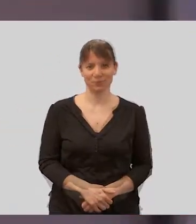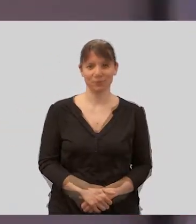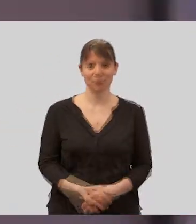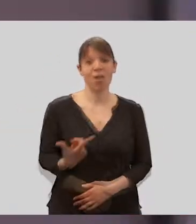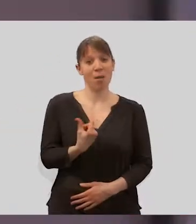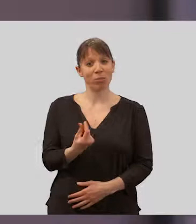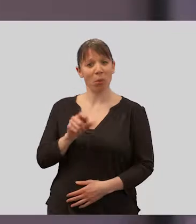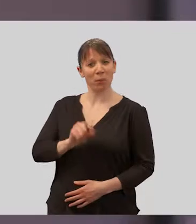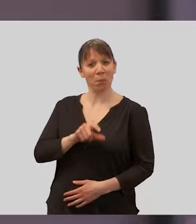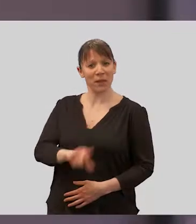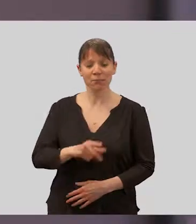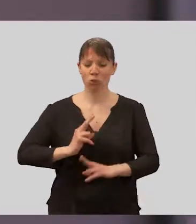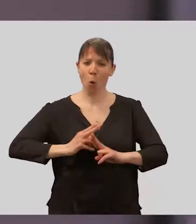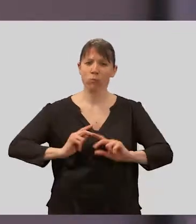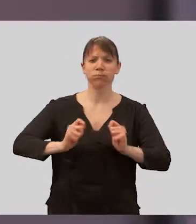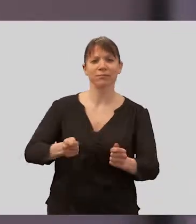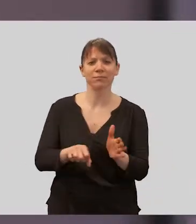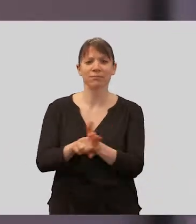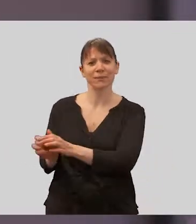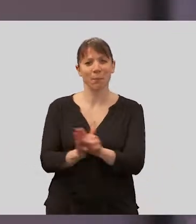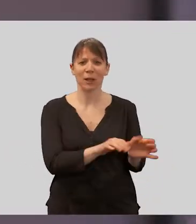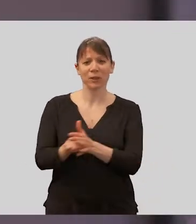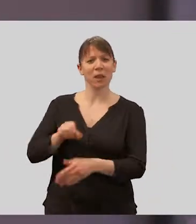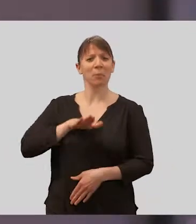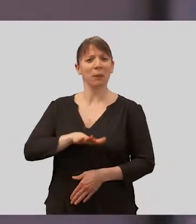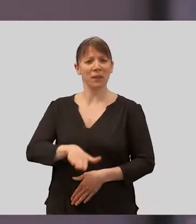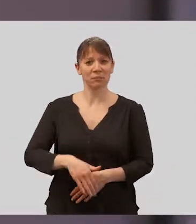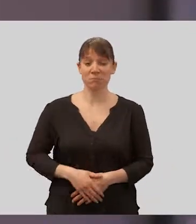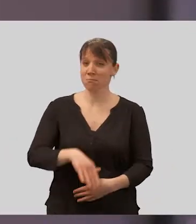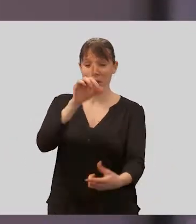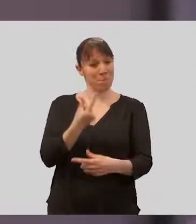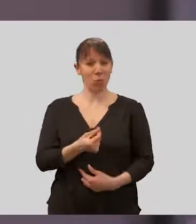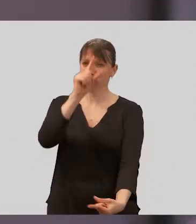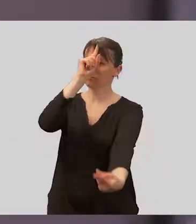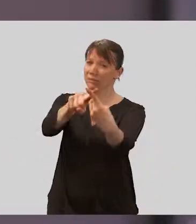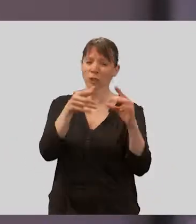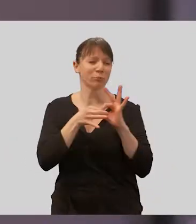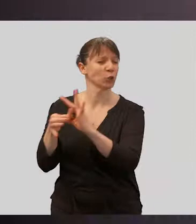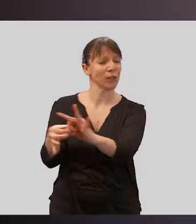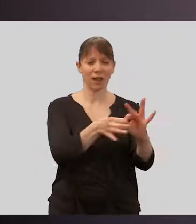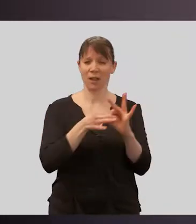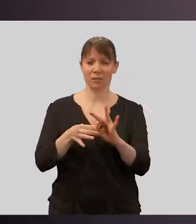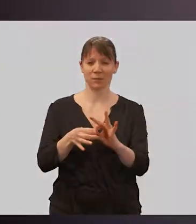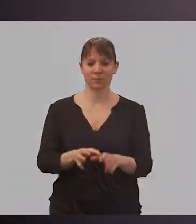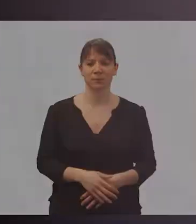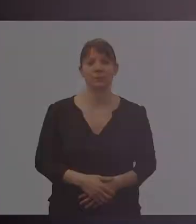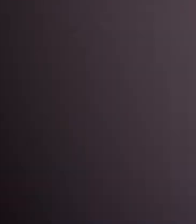Donc ce partenariat, par son nom, par ses priorités, c'est vraiment un partenariat qui vise la solidarité.